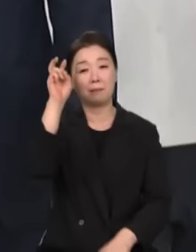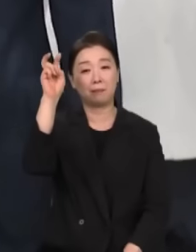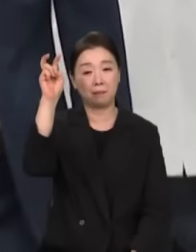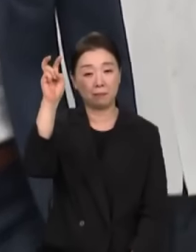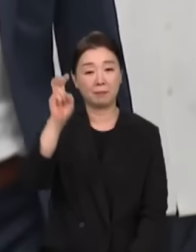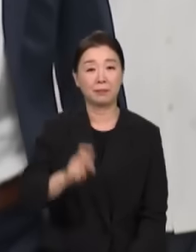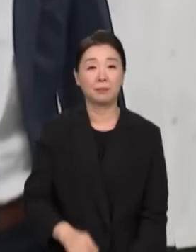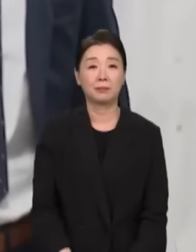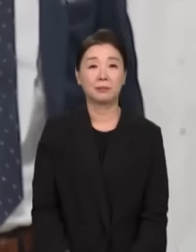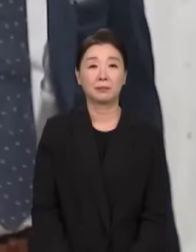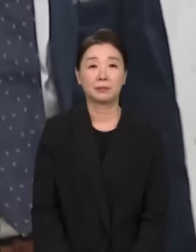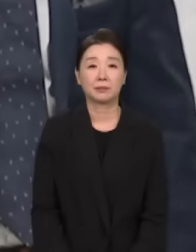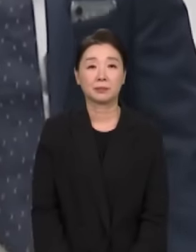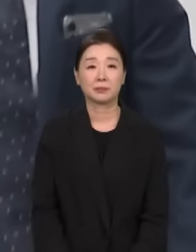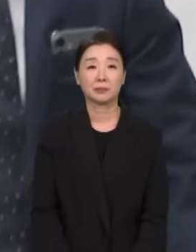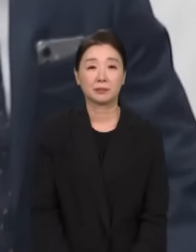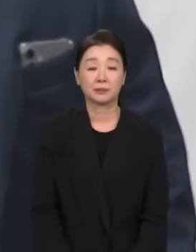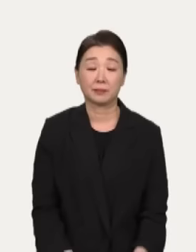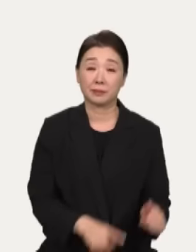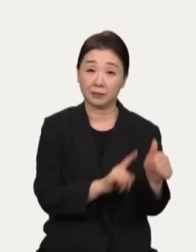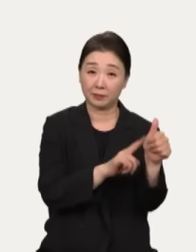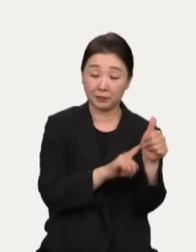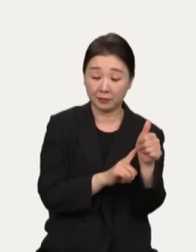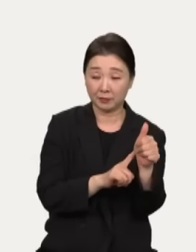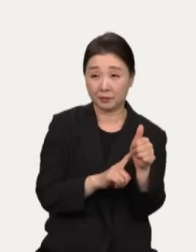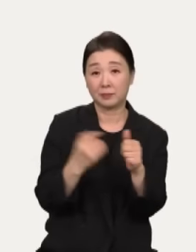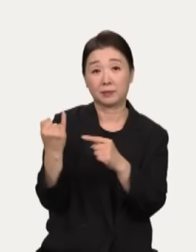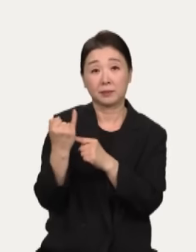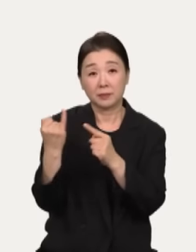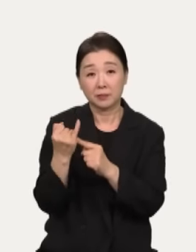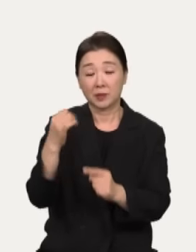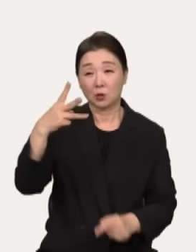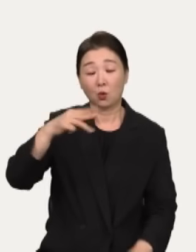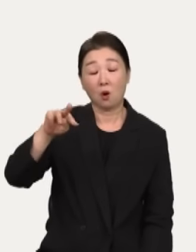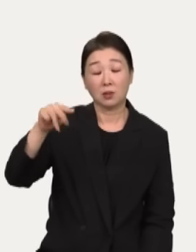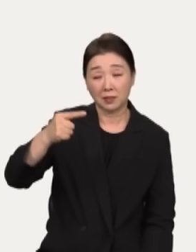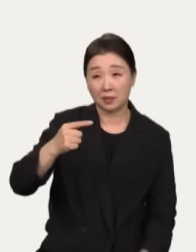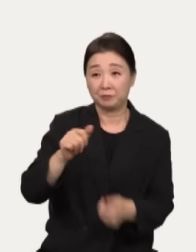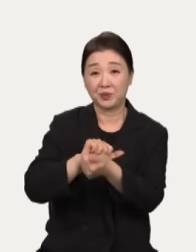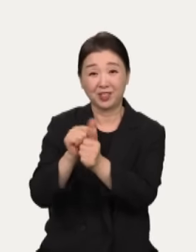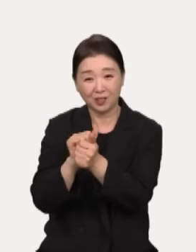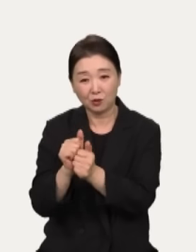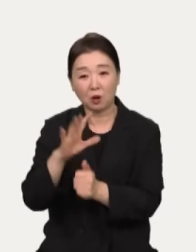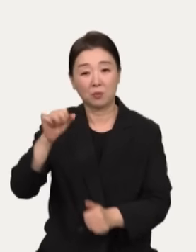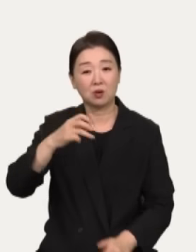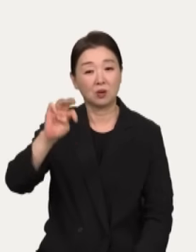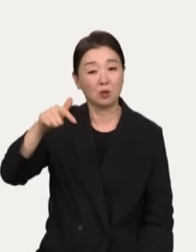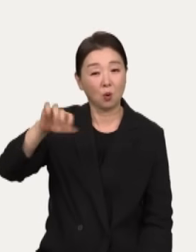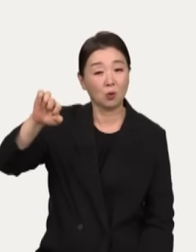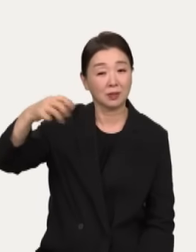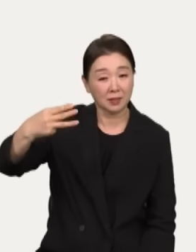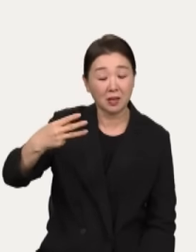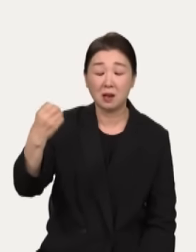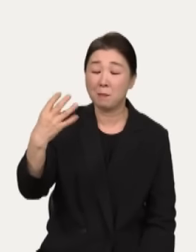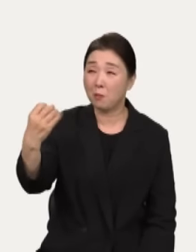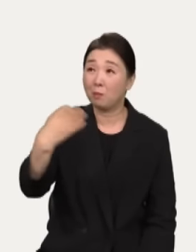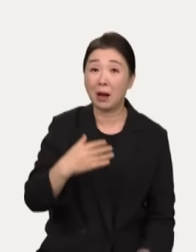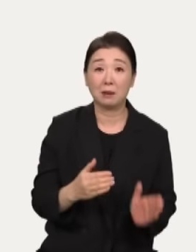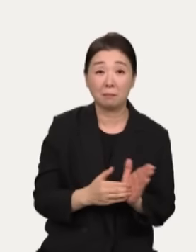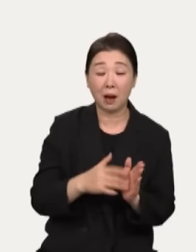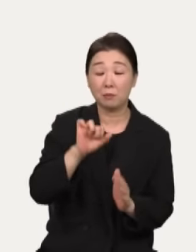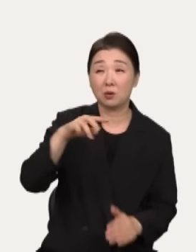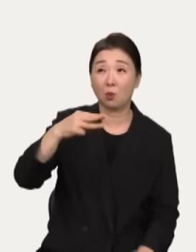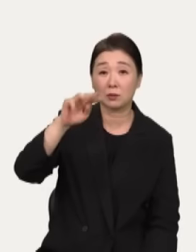보이는 대목입니다 이씨는 또 김여사가 토로스 증권 블 를 반복적으로 언급했고 블록들에